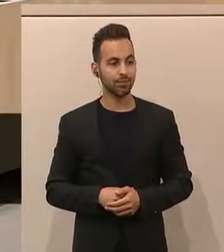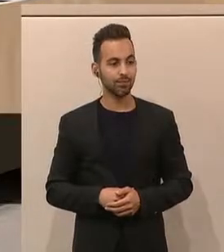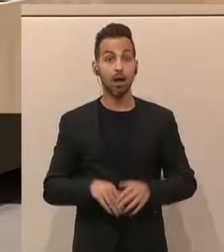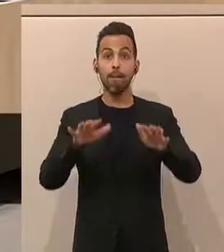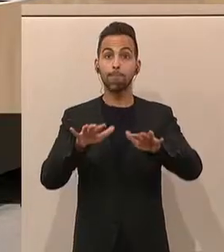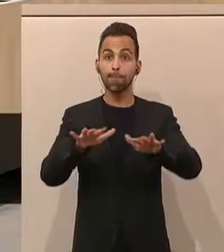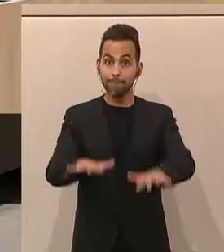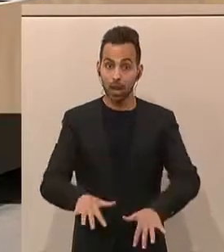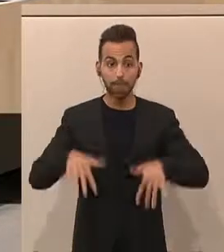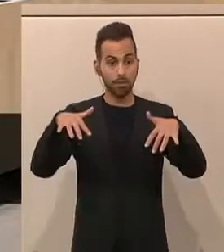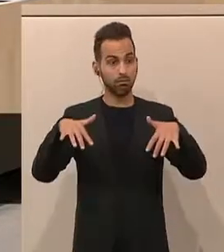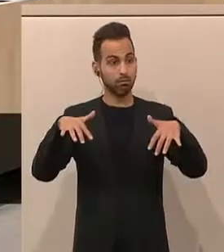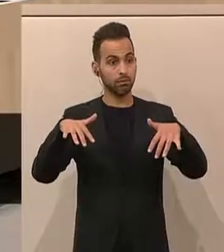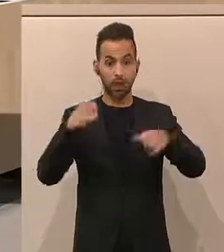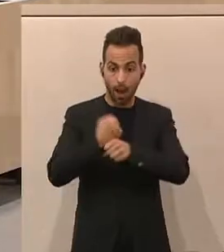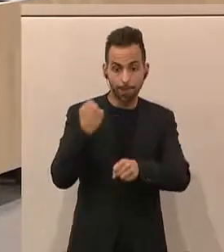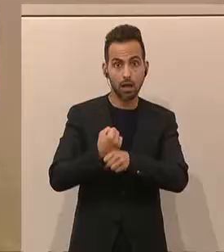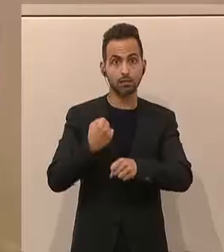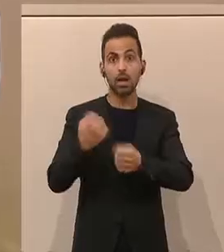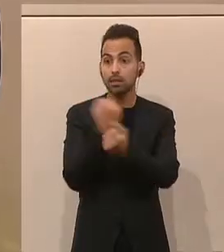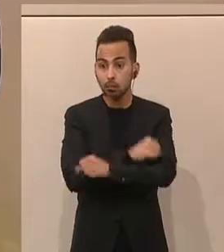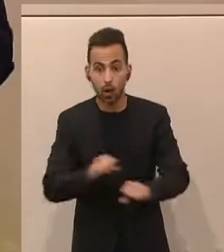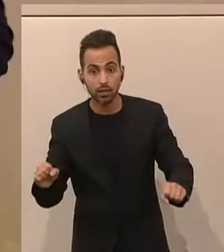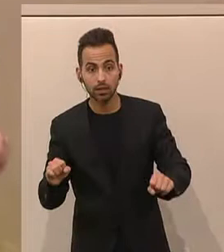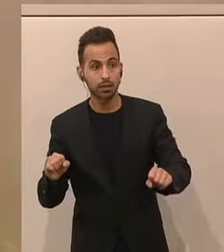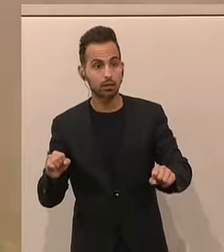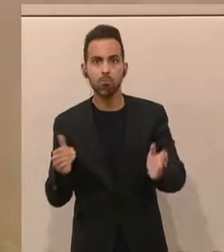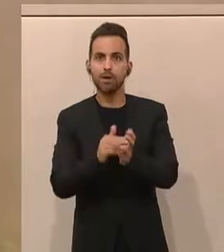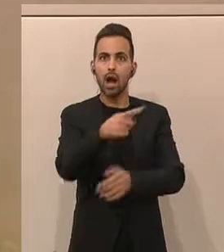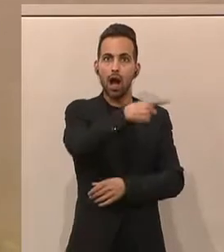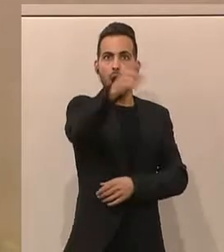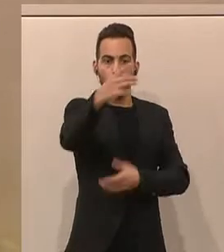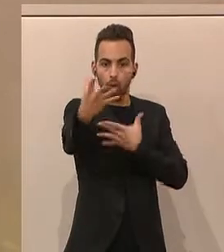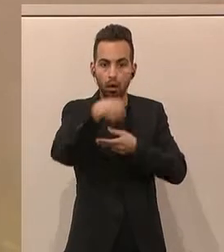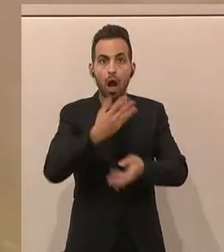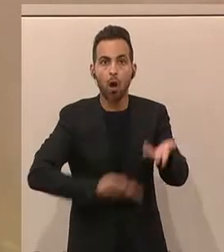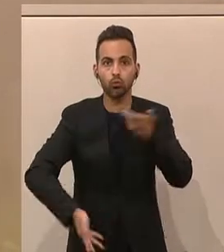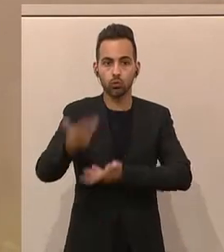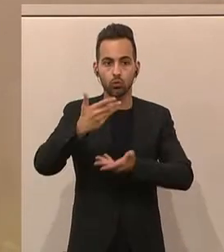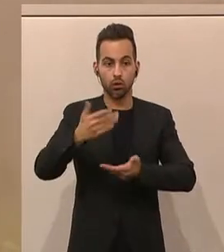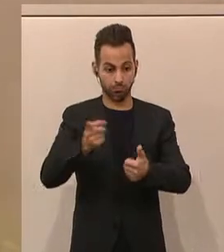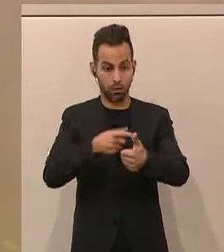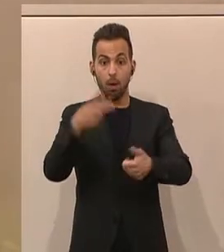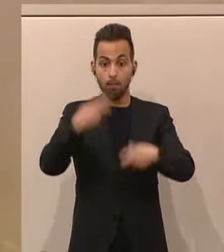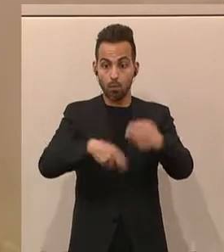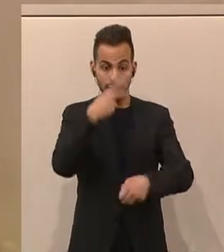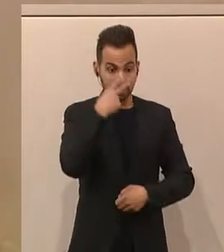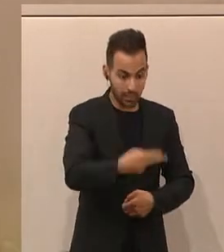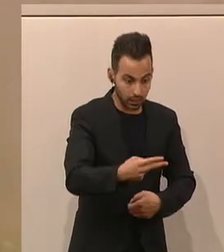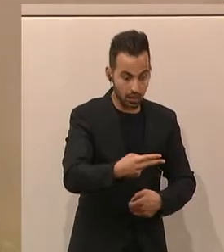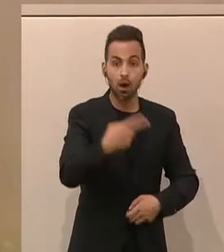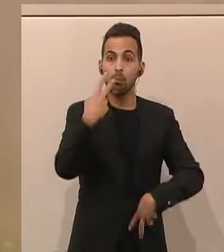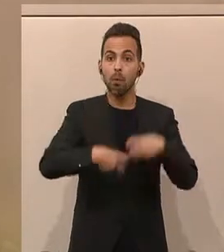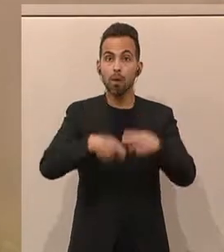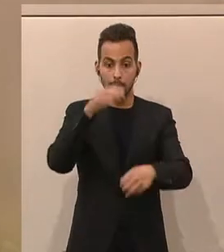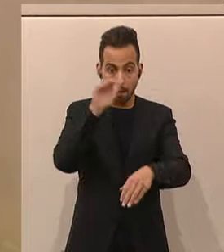Der Parlamentarismus und die Demokratie lebt auch genau von diesem Austausch. Und ja, Probleme sehen, Probleme erkennen,